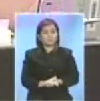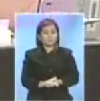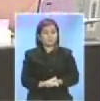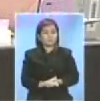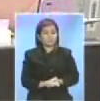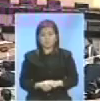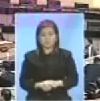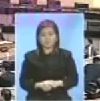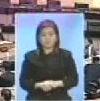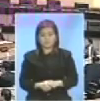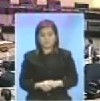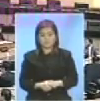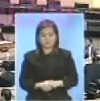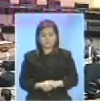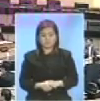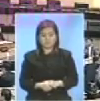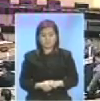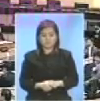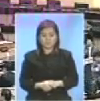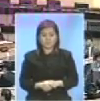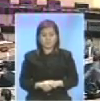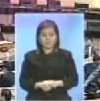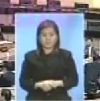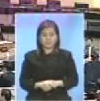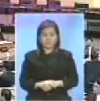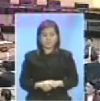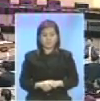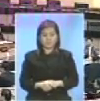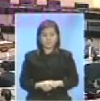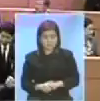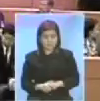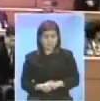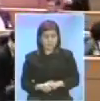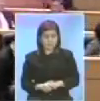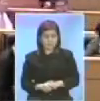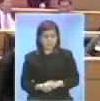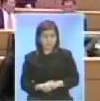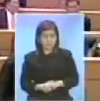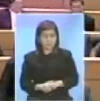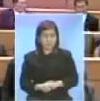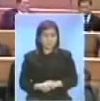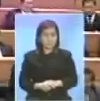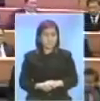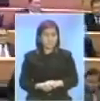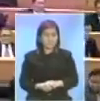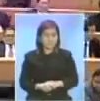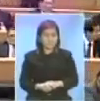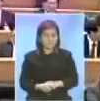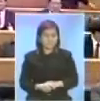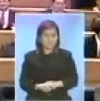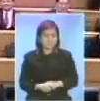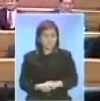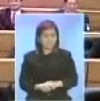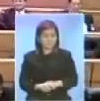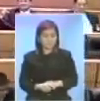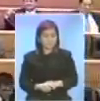ทั้งที่ศารัฐธรรมนูญได้รับพิจารณาแล้วว่าการแก้ไขรัฐธรรมนูญดังกล่าวขาดต่อรัฐธรรมนูญมาตรา68หรือไม่ซึ่งเมื่อ